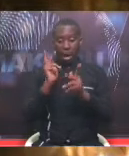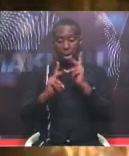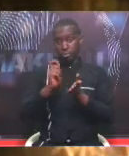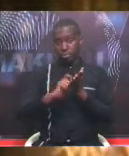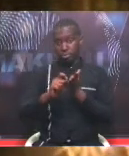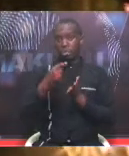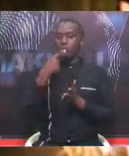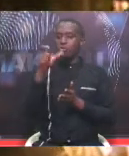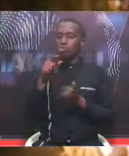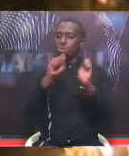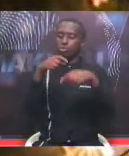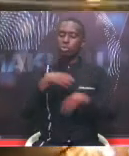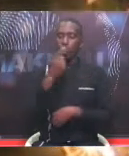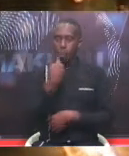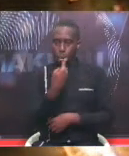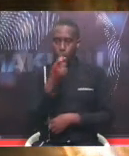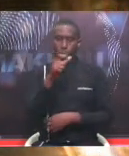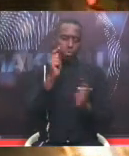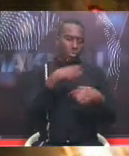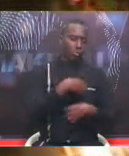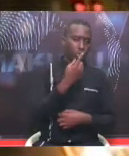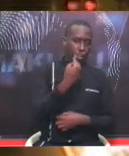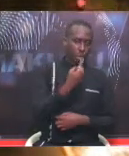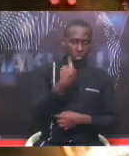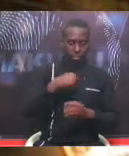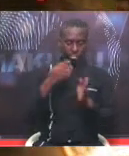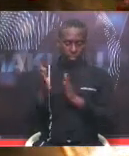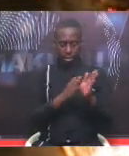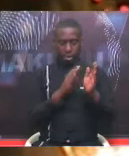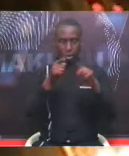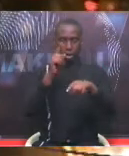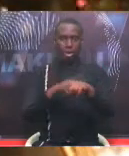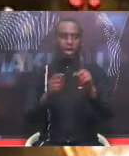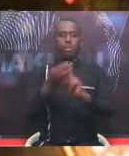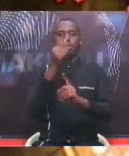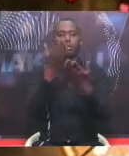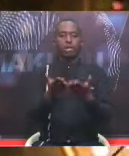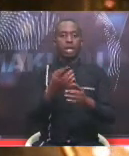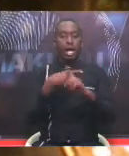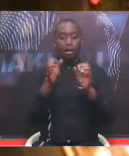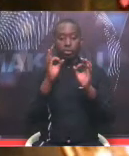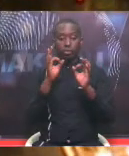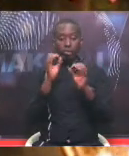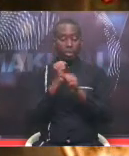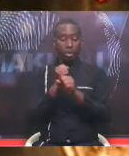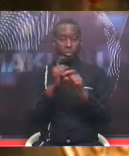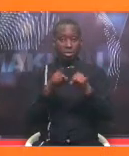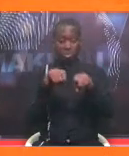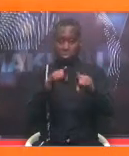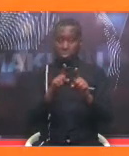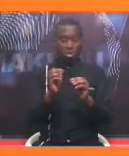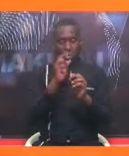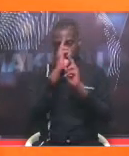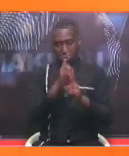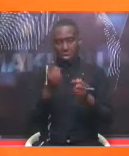bavuzo bazasura tuzuza musura turabitegura kuburyo aza agahita mubona ariko iyo bitakozwe gutyo ngo byubahirizwe